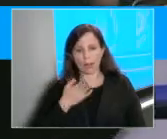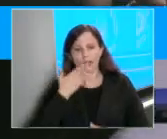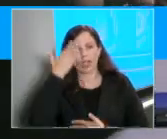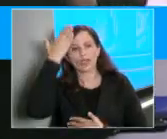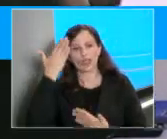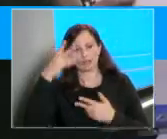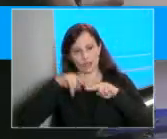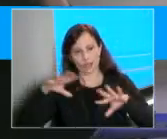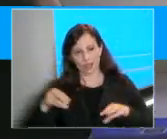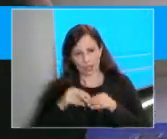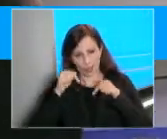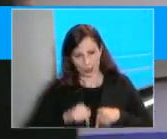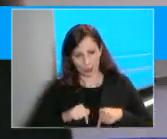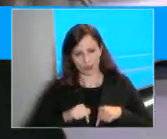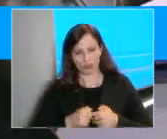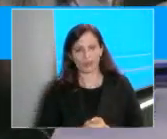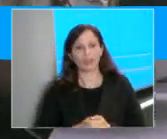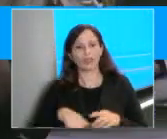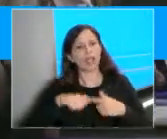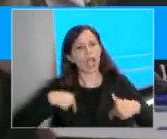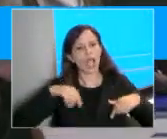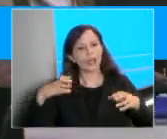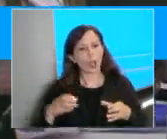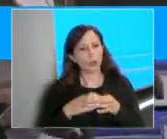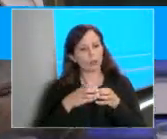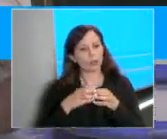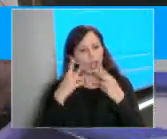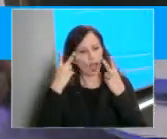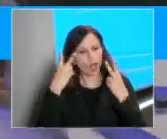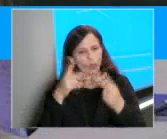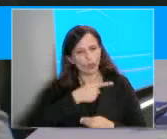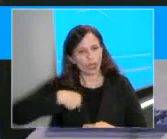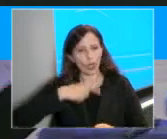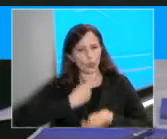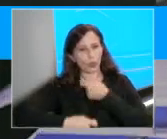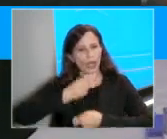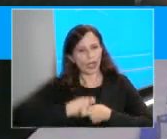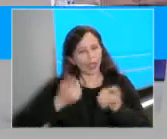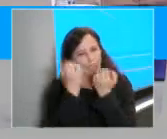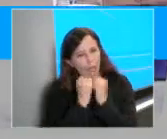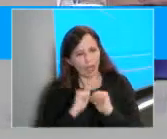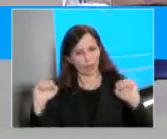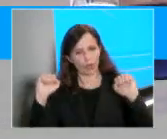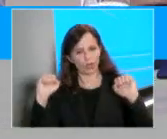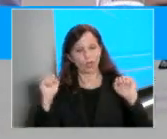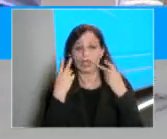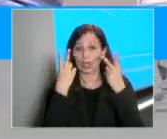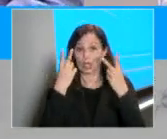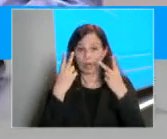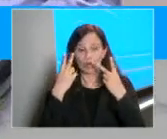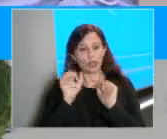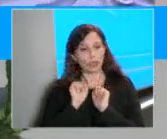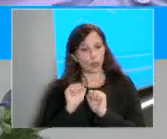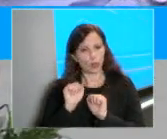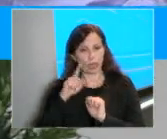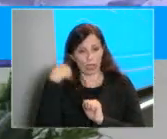אצלנו. אנחנו מפלגה שחרתה על דגלנו את הכלכלה הליברלית והחופשית, שזה דבר שמאוד משמעותי למצביעי